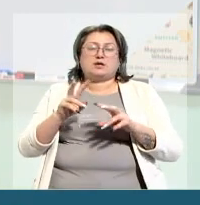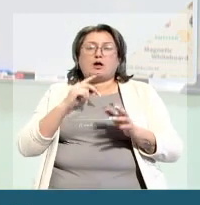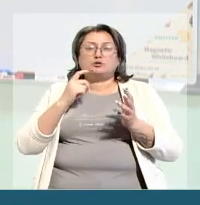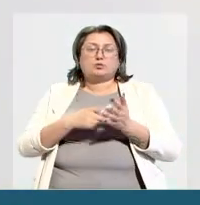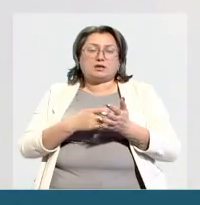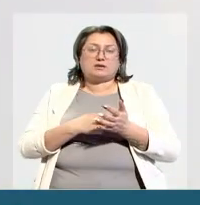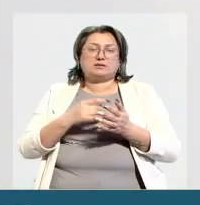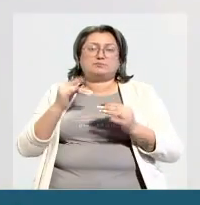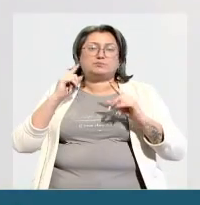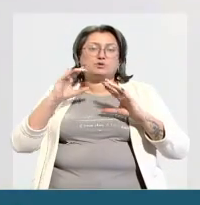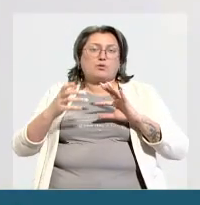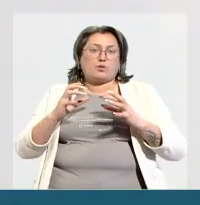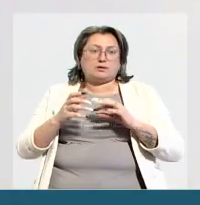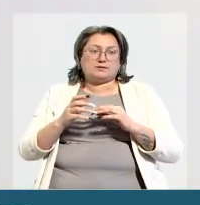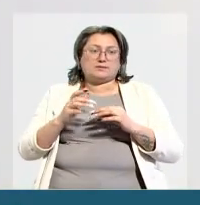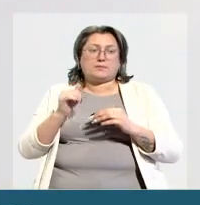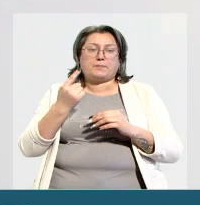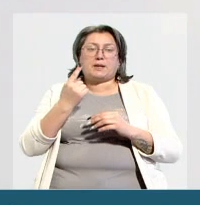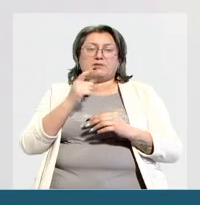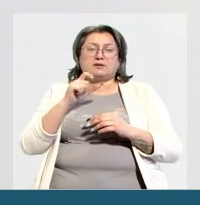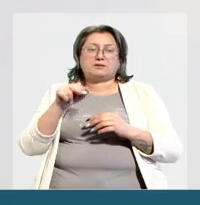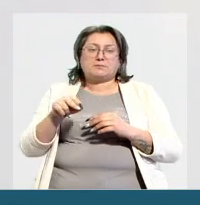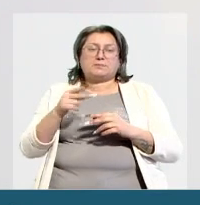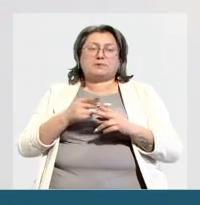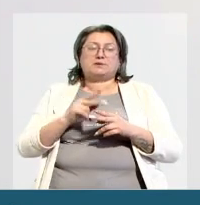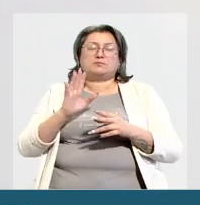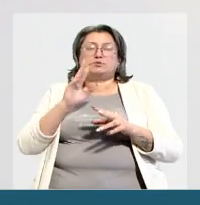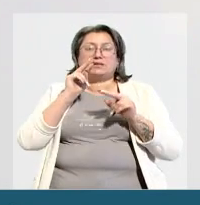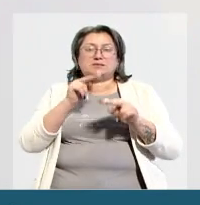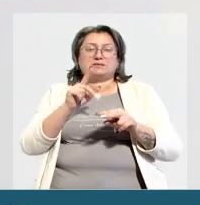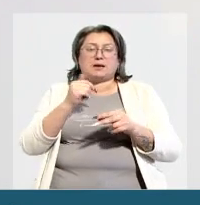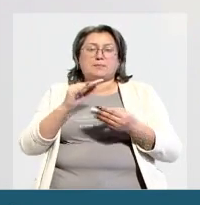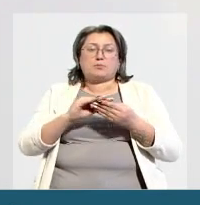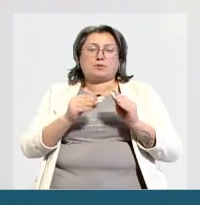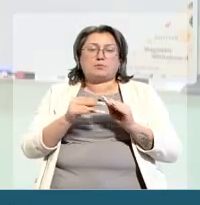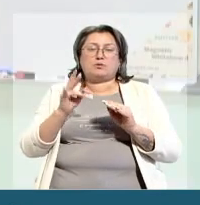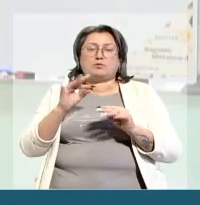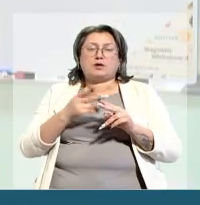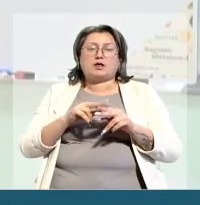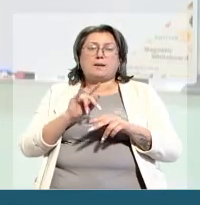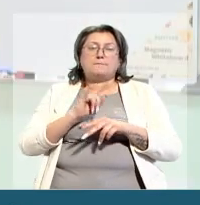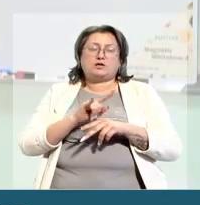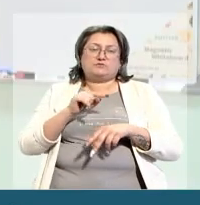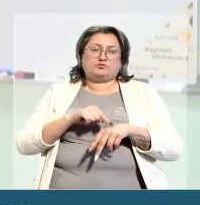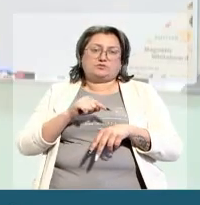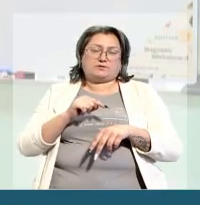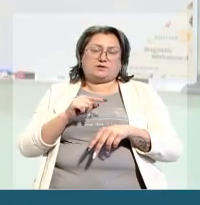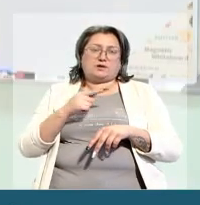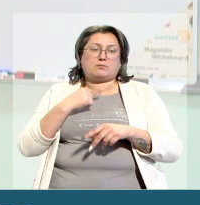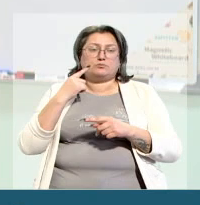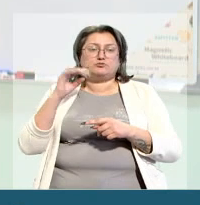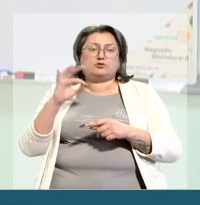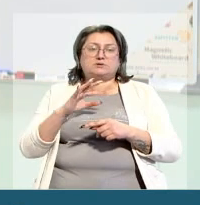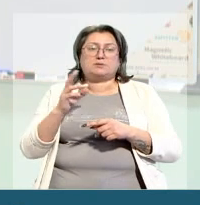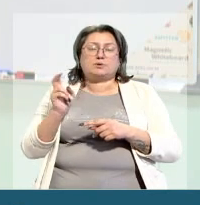мамандар да бар. Алғашқы кезеңде мәселені өзің қадағалағандай боласың. Бірақ бұл алдамшы сезім. Бізге көбінесе дерттің соңғы